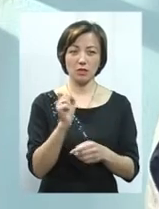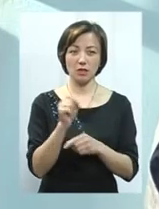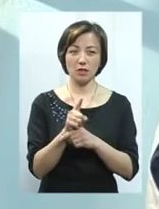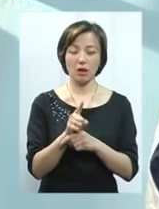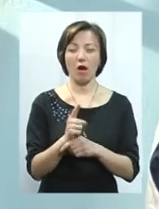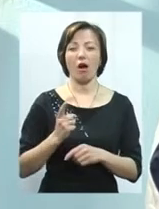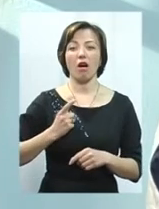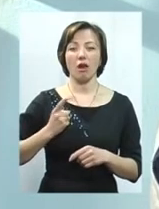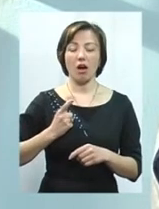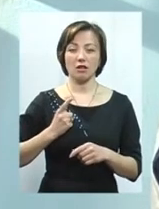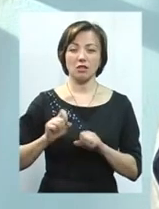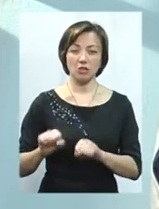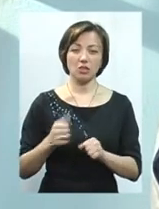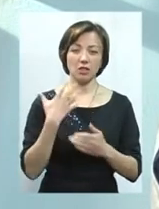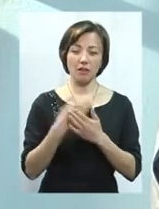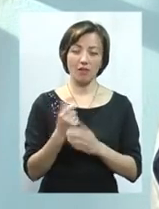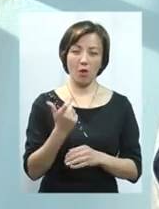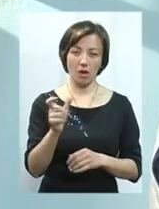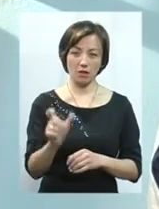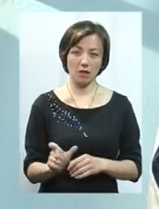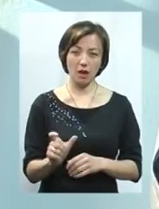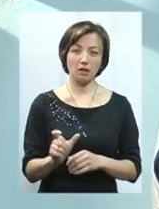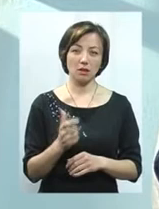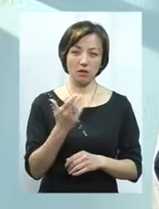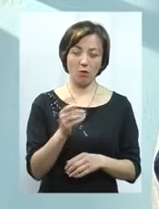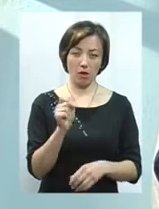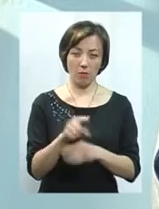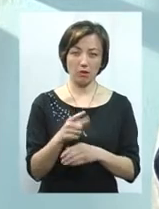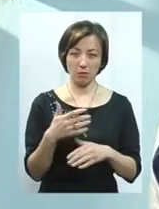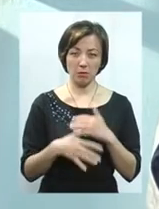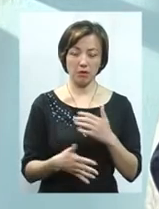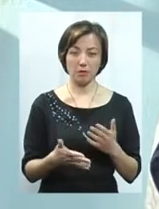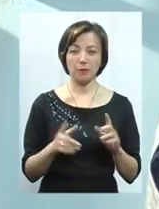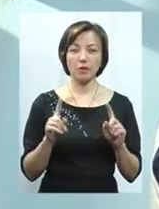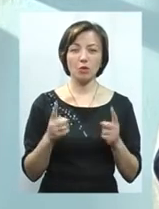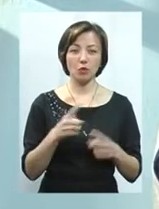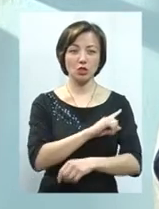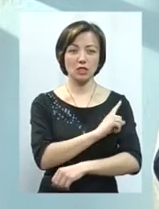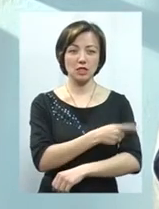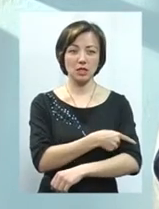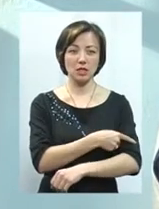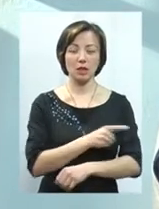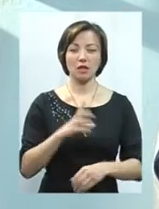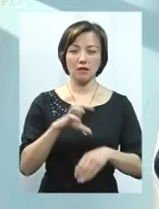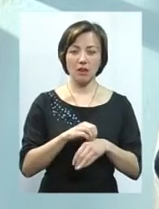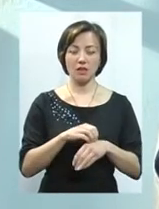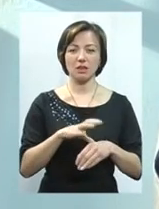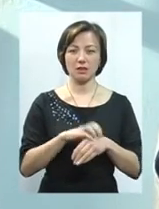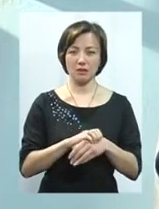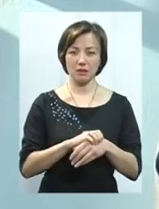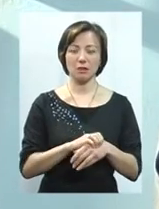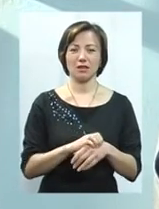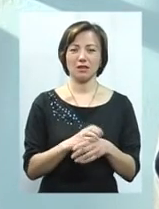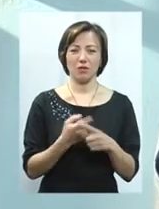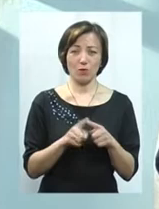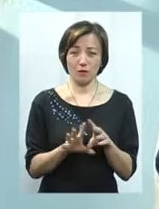задачу, охрана или защита своего хозяина или его команду, понимаете? очень сильная хватка, сильное сжатие челюстей и так